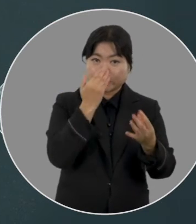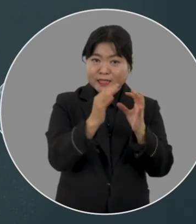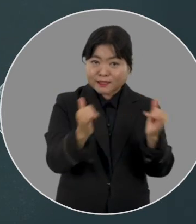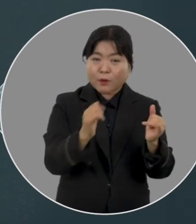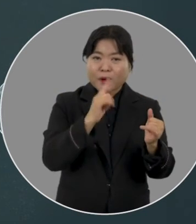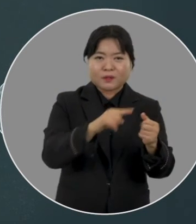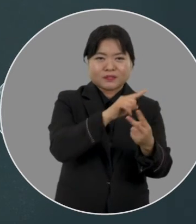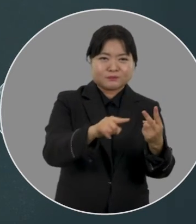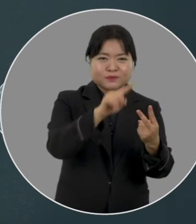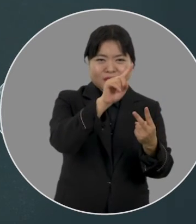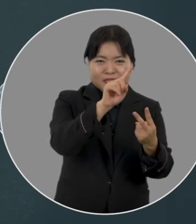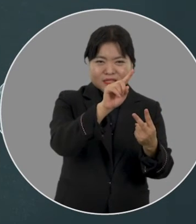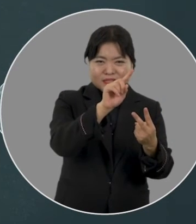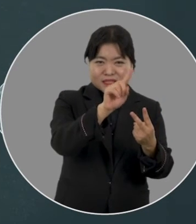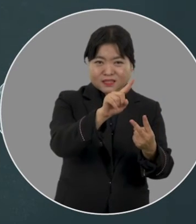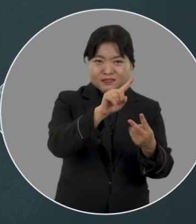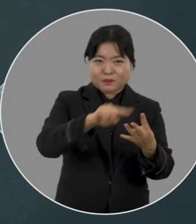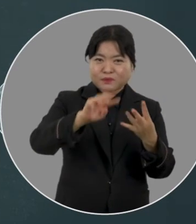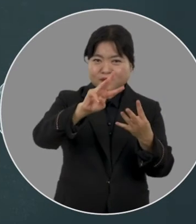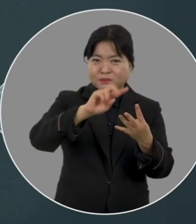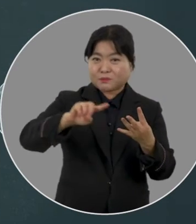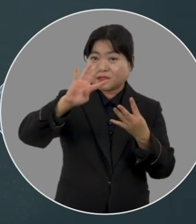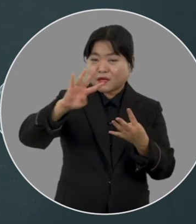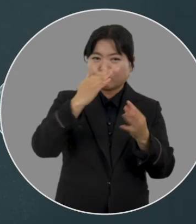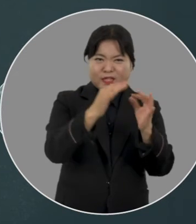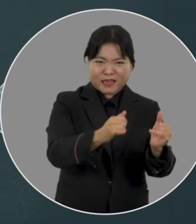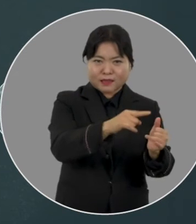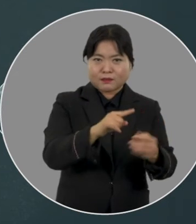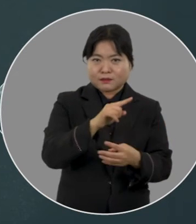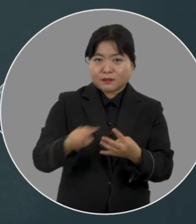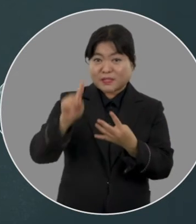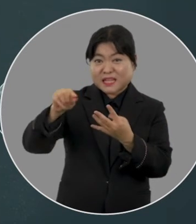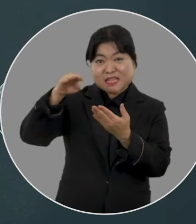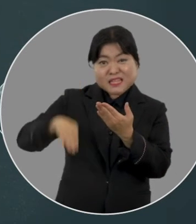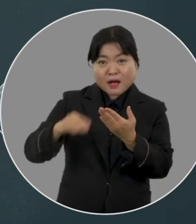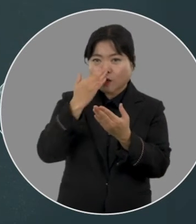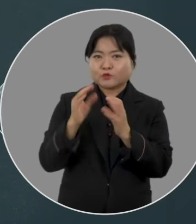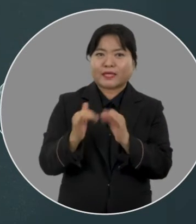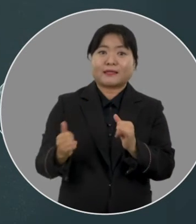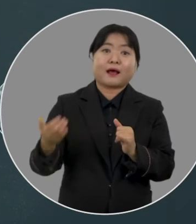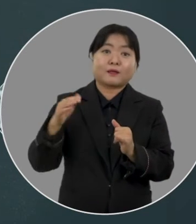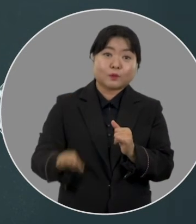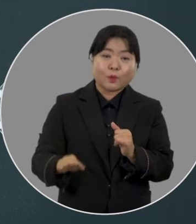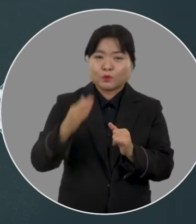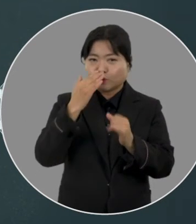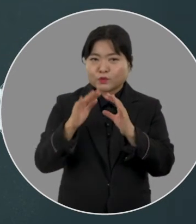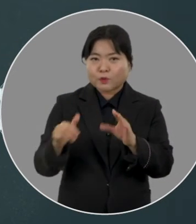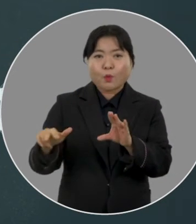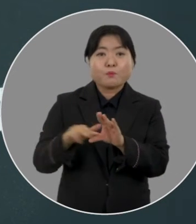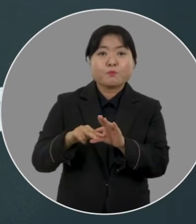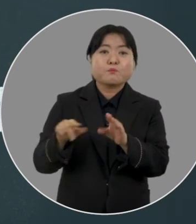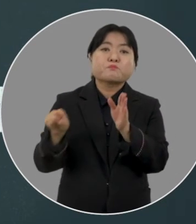유대인이라고 얘기했고, 예외 조항은 피가 4분의 1 이하가 유대인이라고 하더라도 유대교를